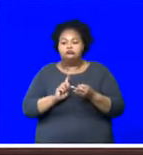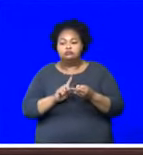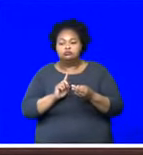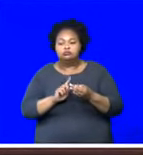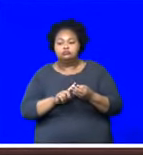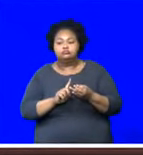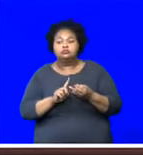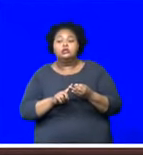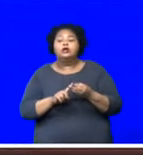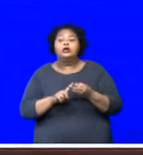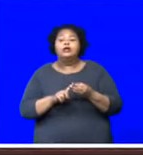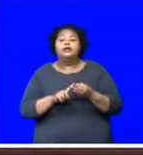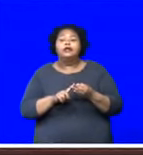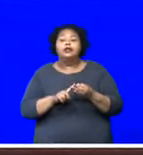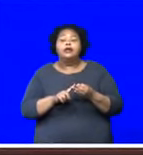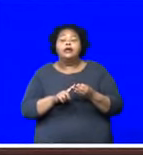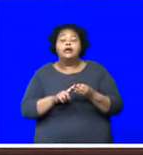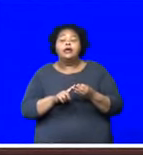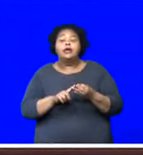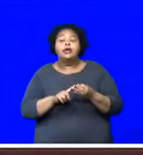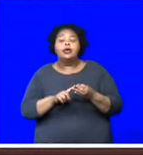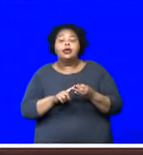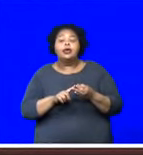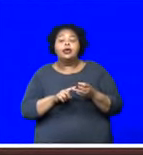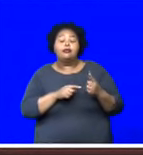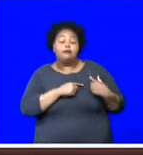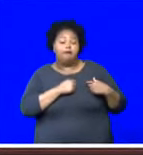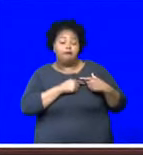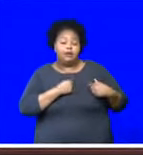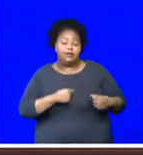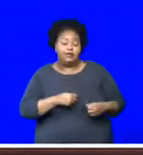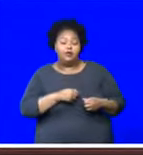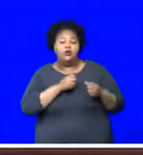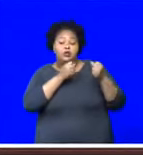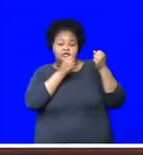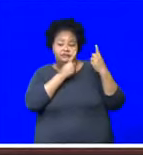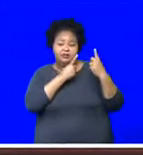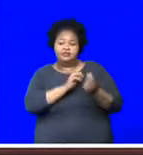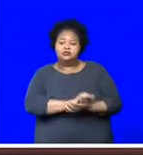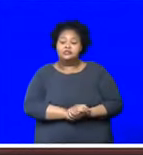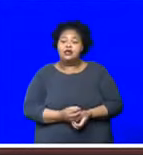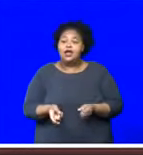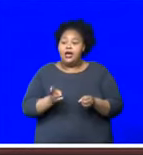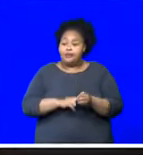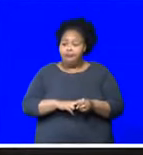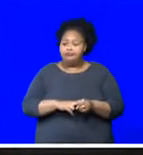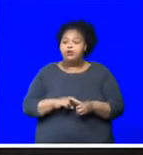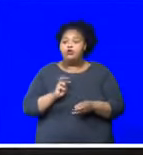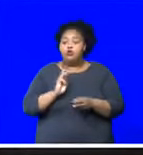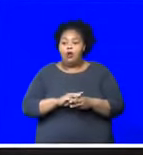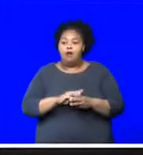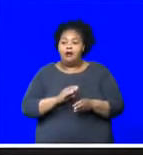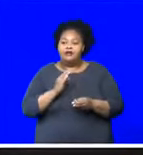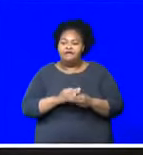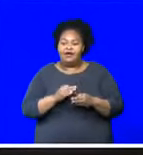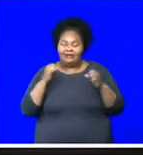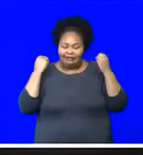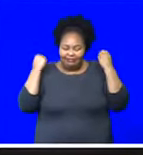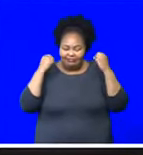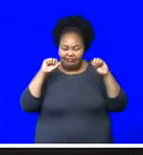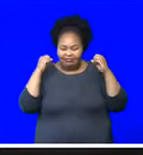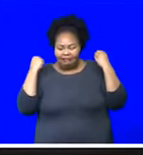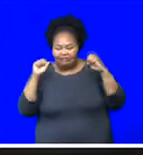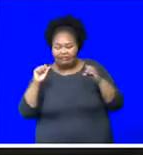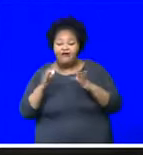Ngalesinye sikhathi i-violence iyenteka emkhathini webatali bathi kube ngithi lesisafarisha kakhulu. Mabhalanelo omkhulu